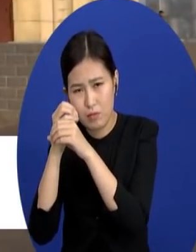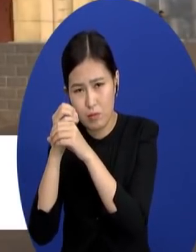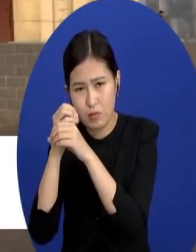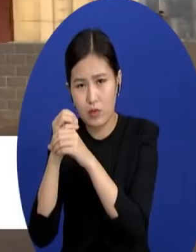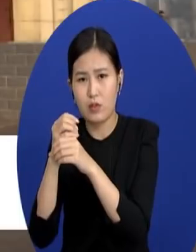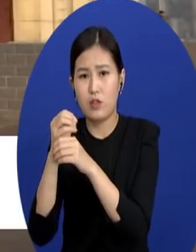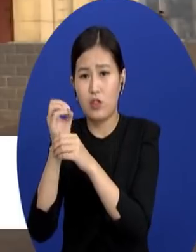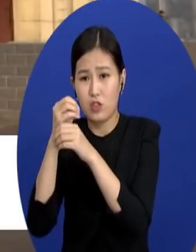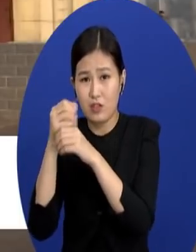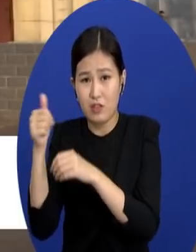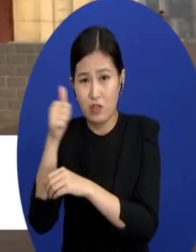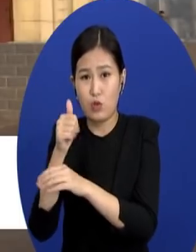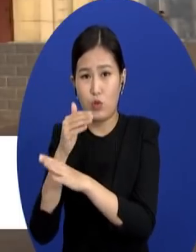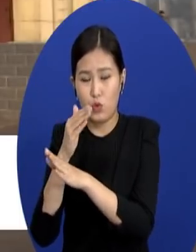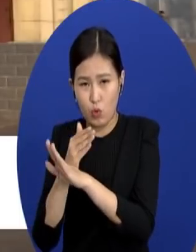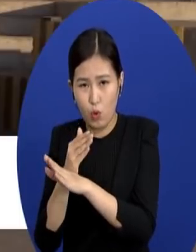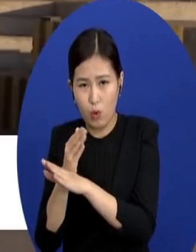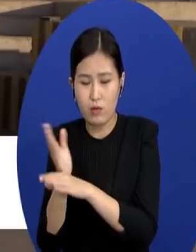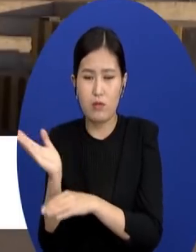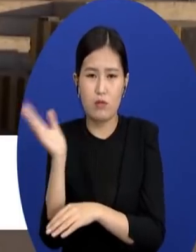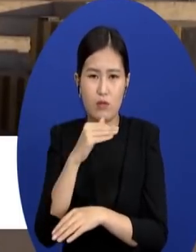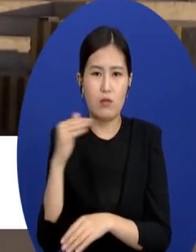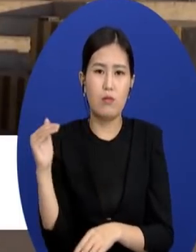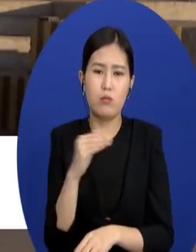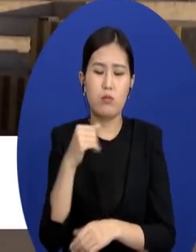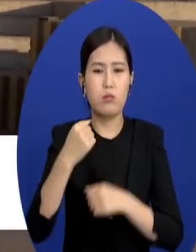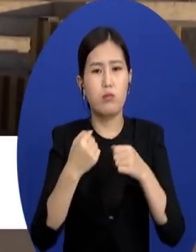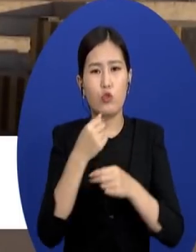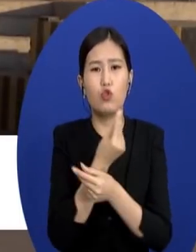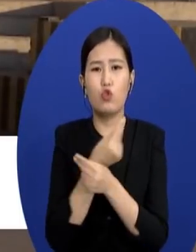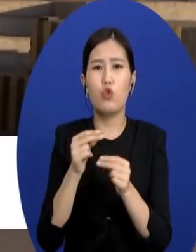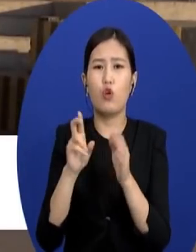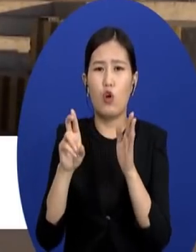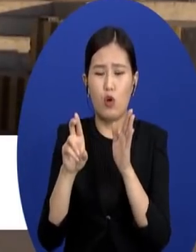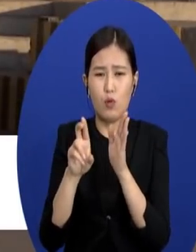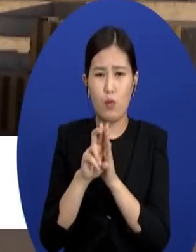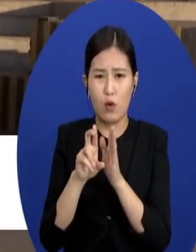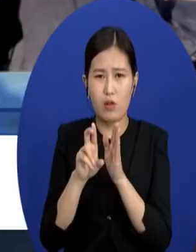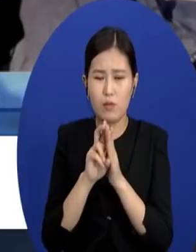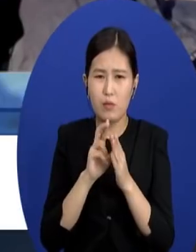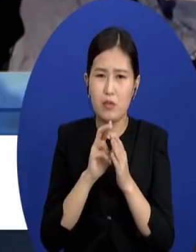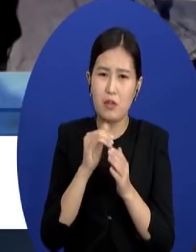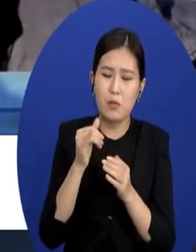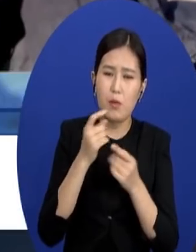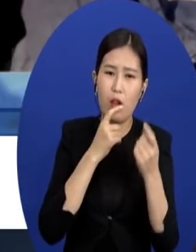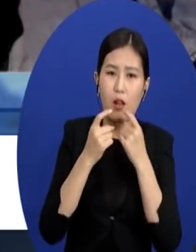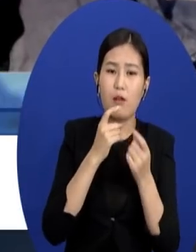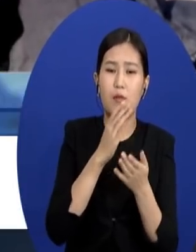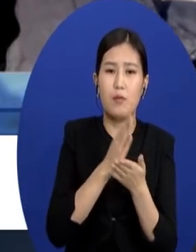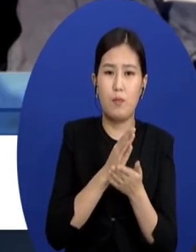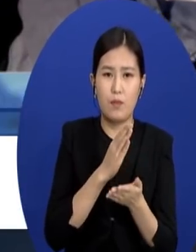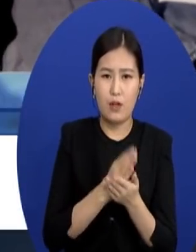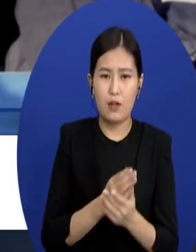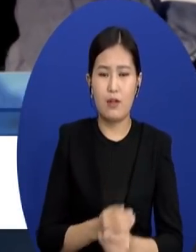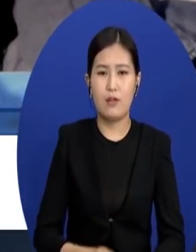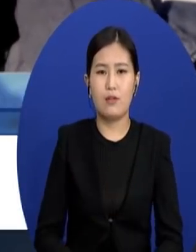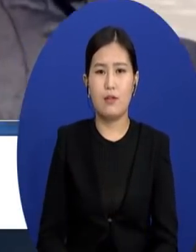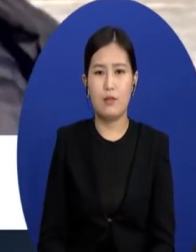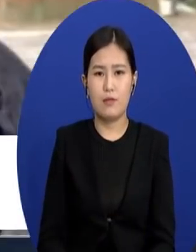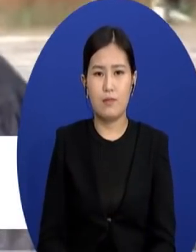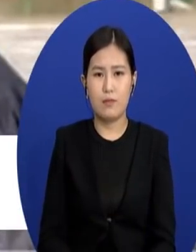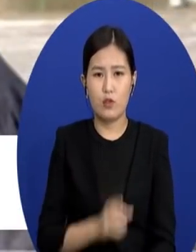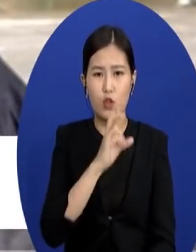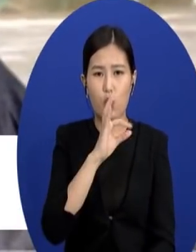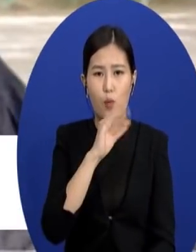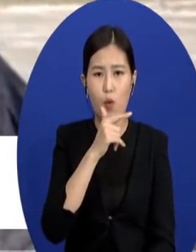хамрагдсан жолоочнороо хэвээ явуулах гэсэн ийм асуудлуудыг бас тодорхой асуудлууд ярьж байна. За мөн ер нь энэ багнын тээвэрт явж байгаа